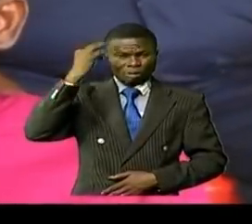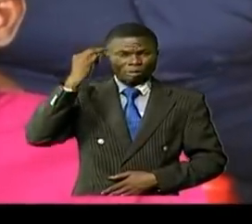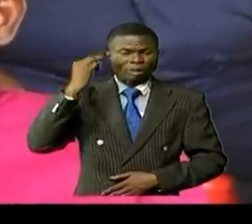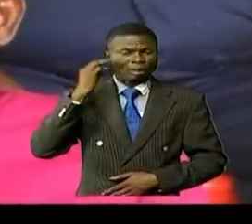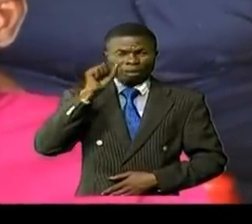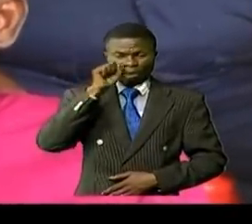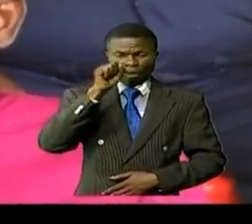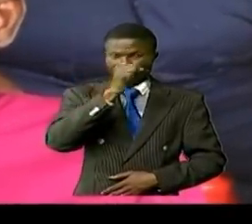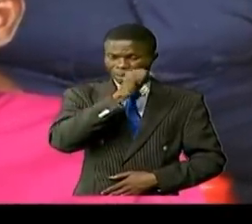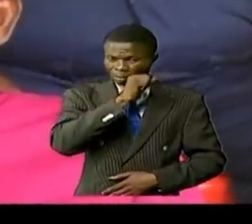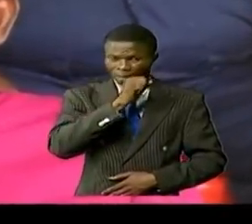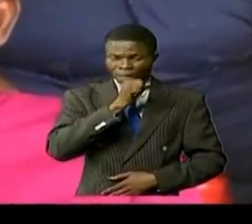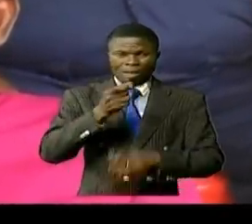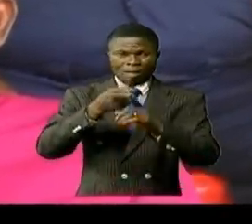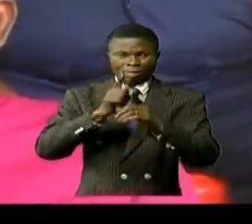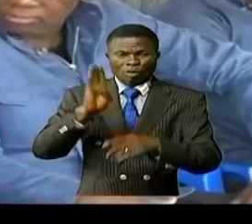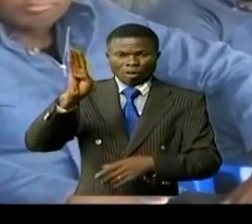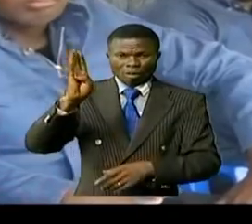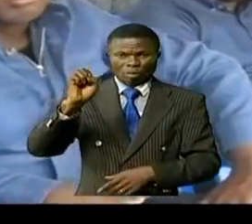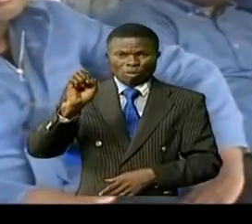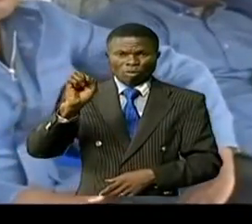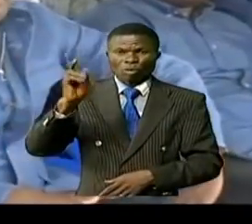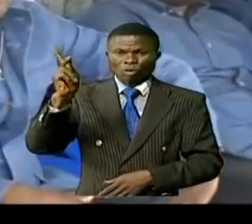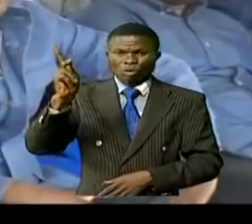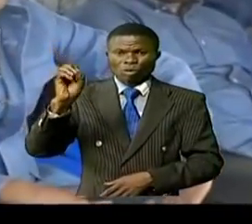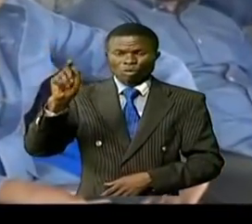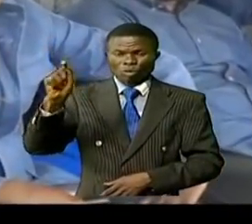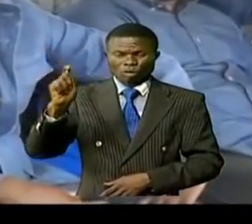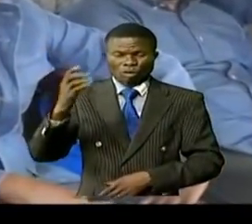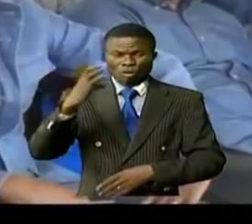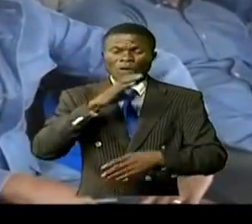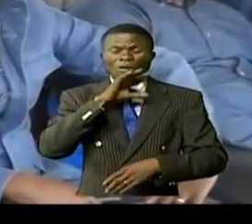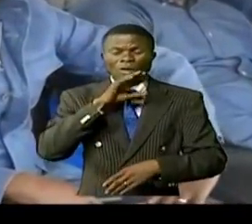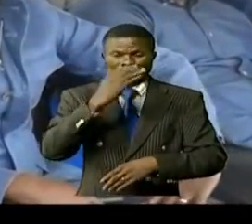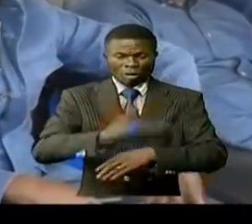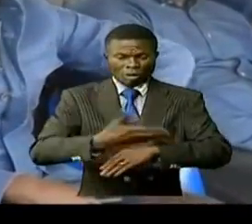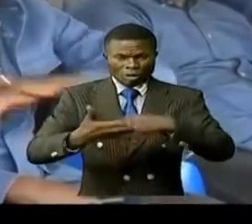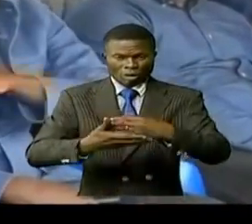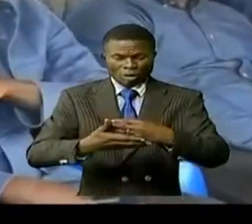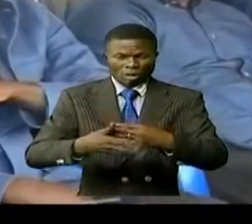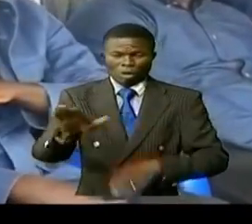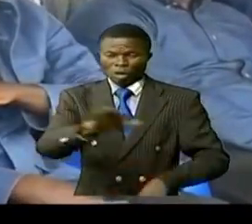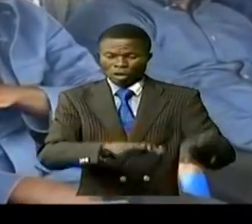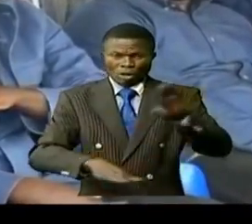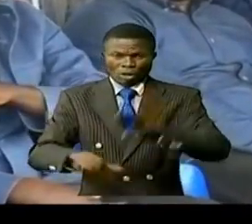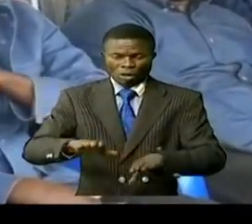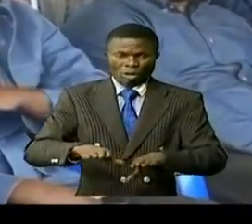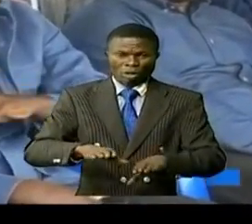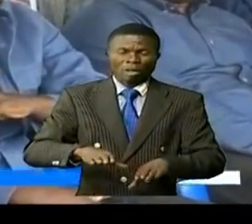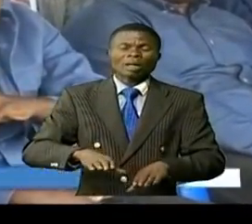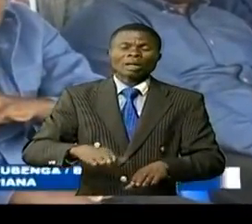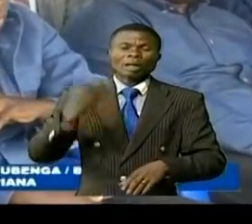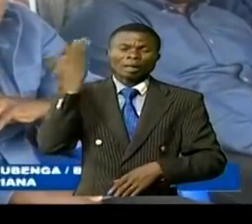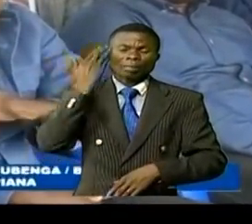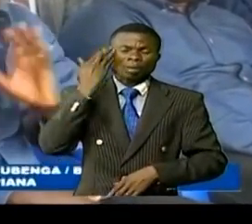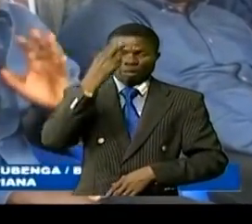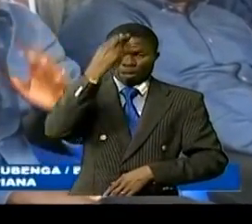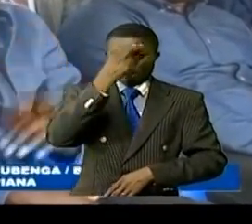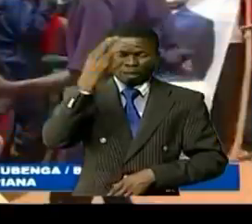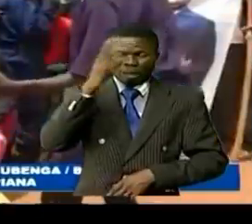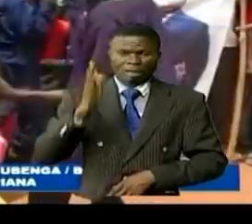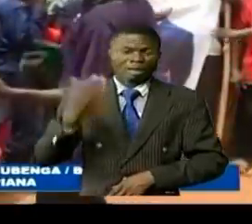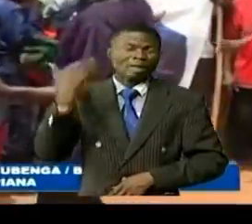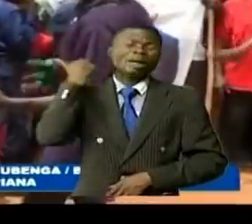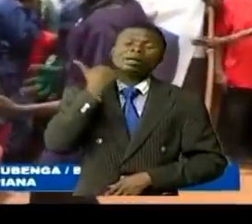national, revenait de Bokoté où il a posé la pierre pour la construction du sanctuaire du bienheureux Isidore Bakanja.